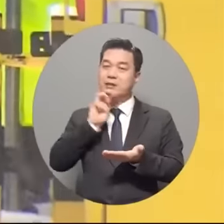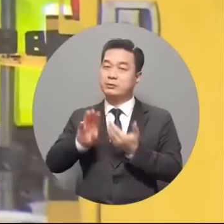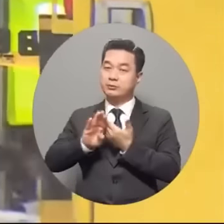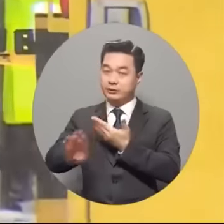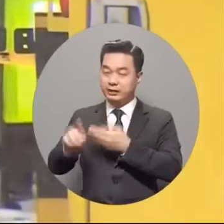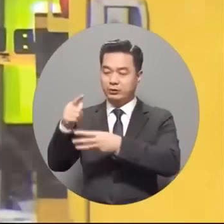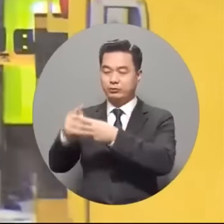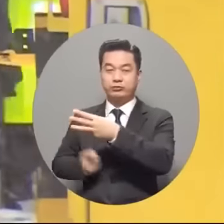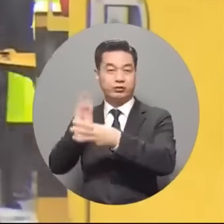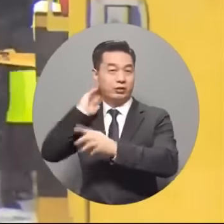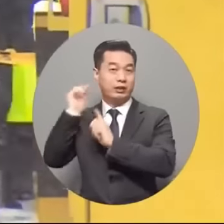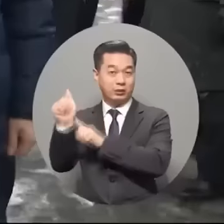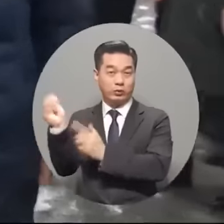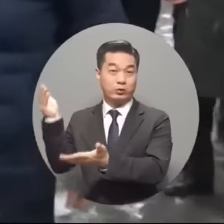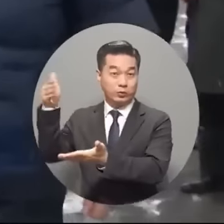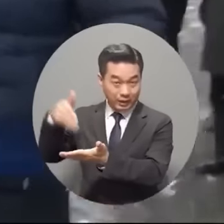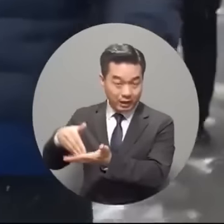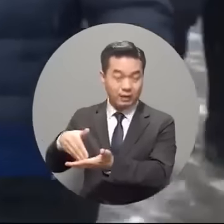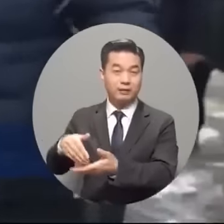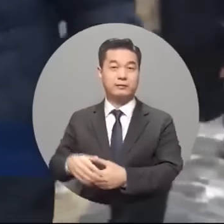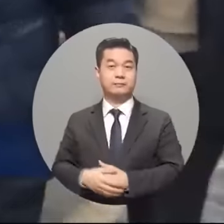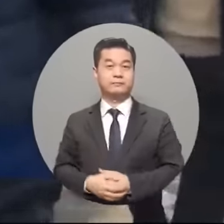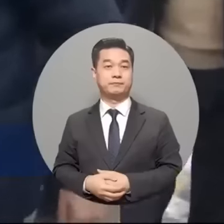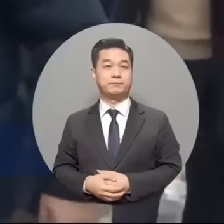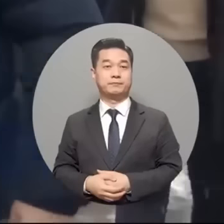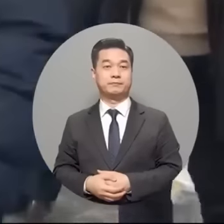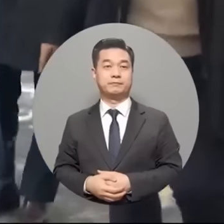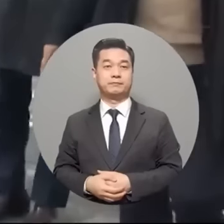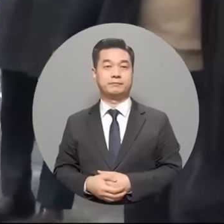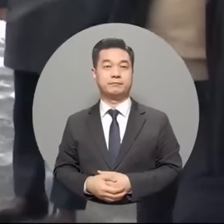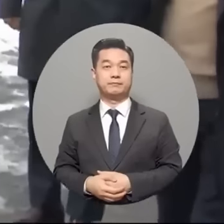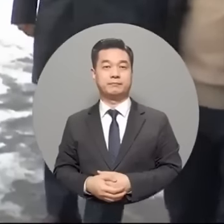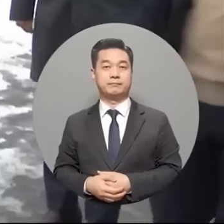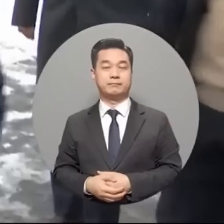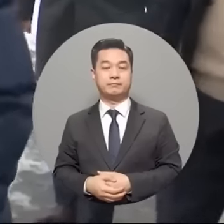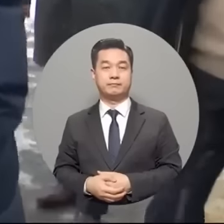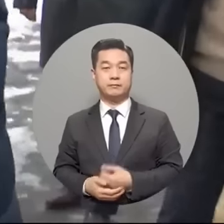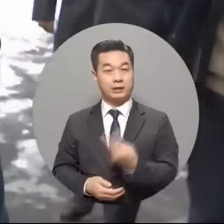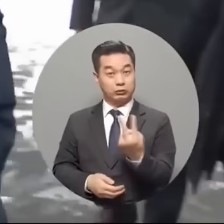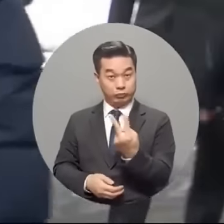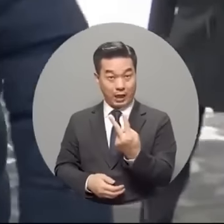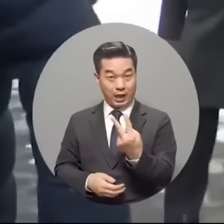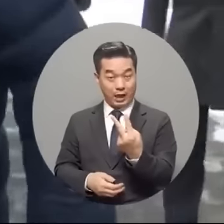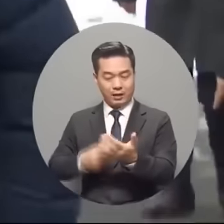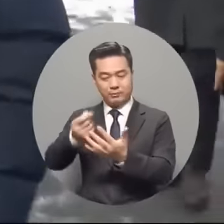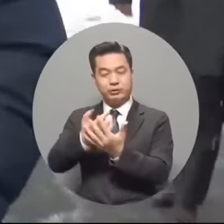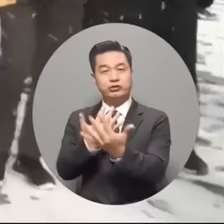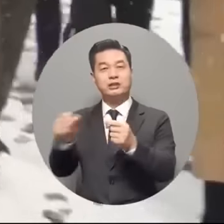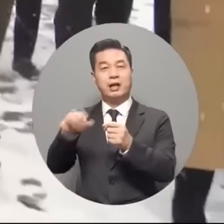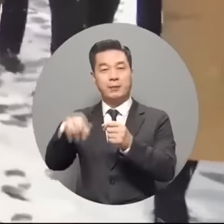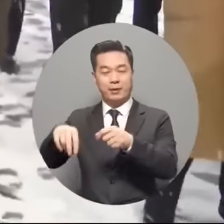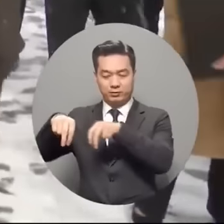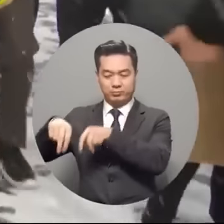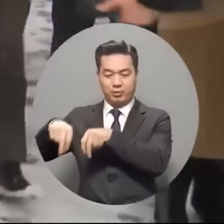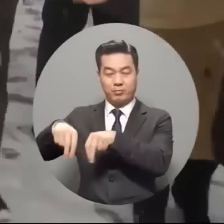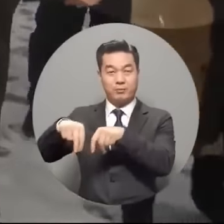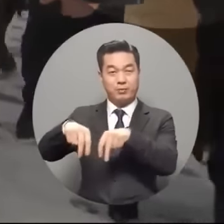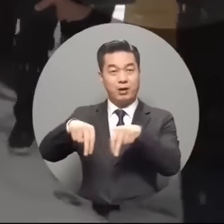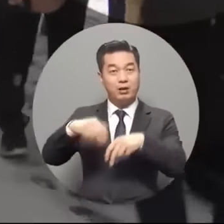윤석열 대통령이 도착합니다. 두 사람이 취재진 앞에서 걸음을 옮기자